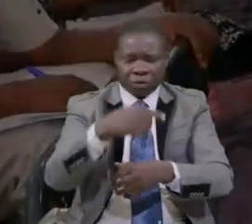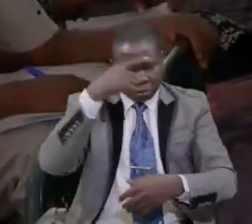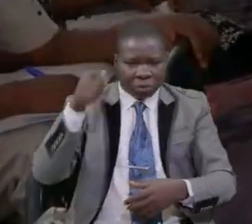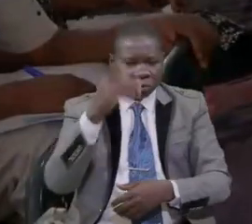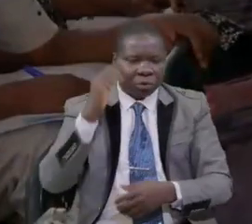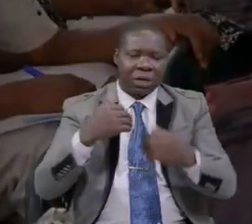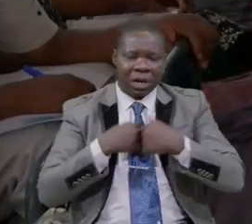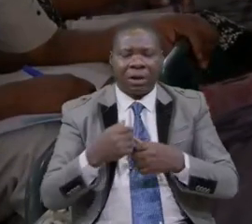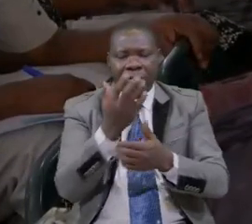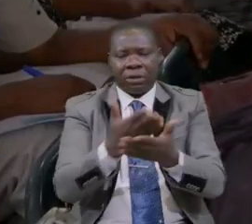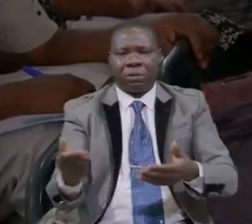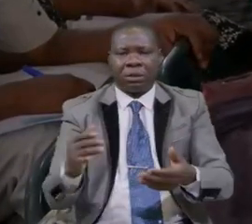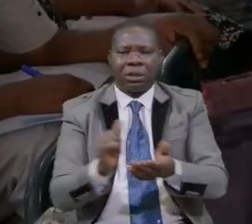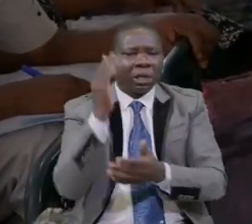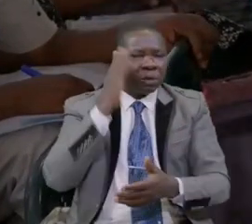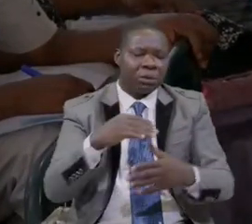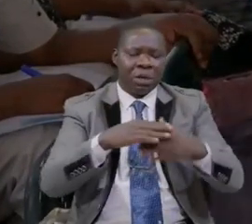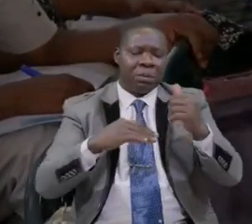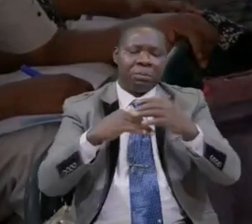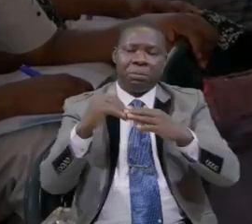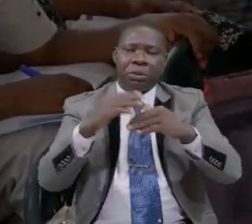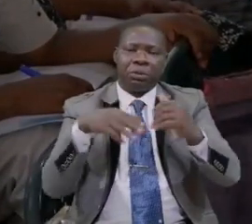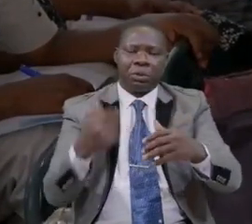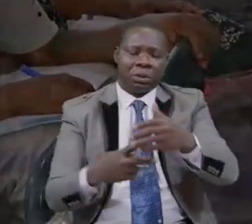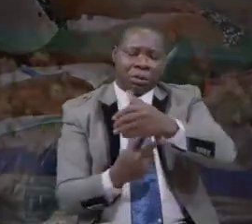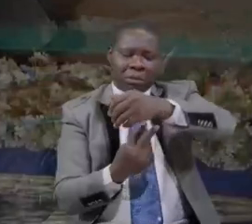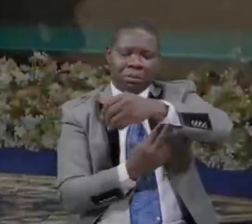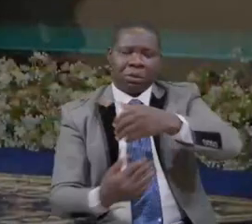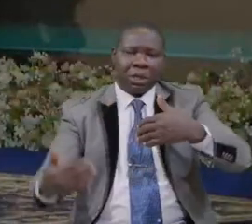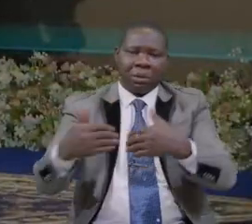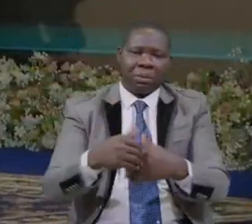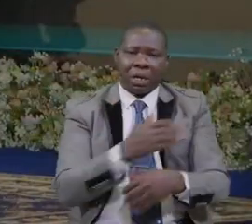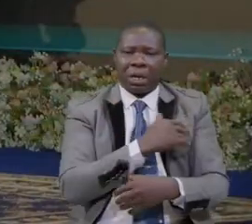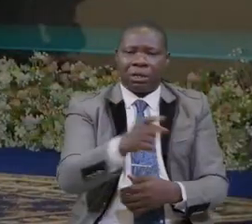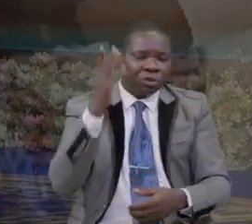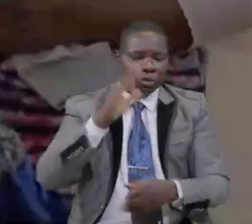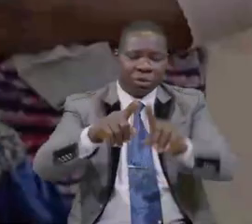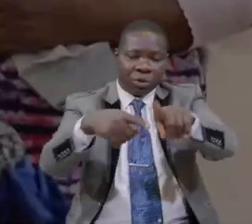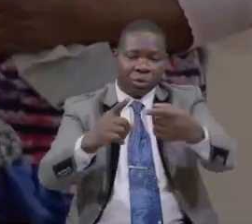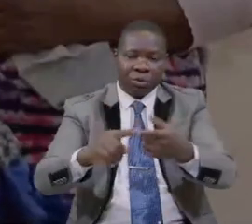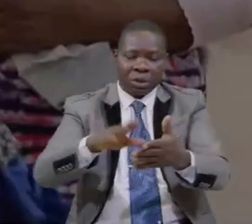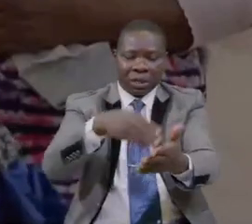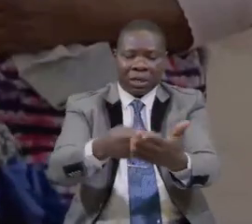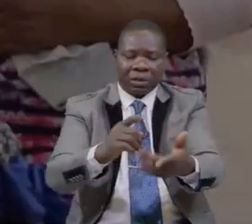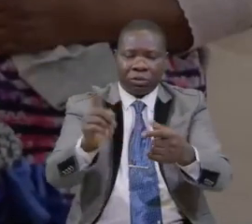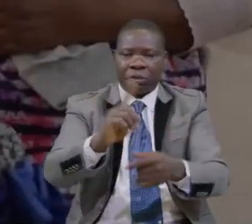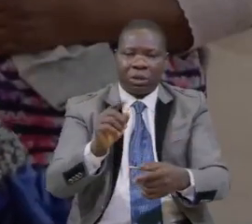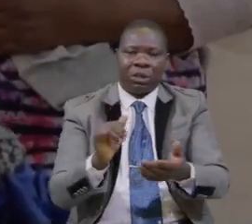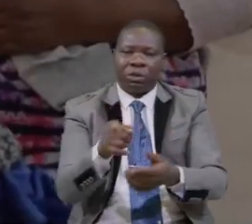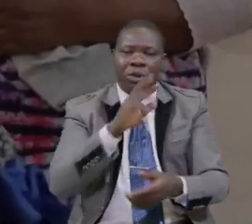chose qui va construire les ponts. Et tu arriveras là où tu vas au nom de Jésus.